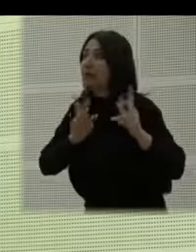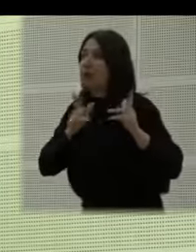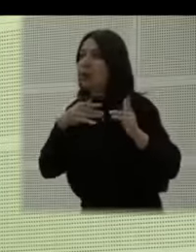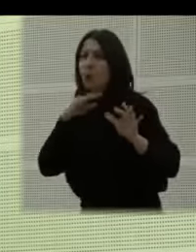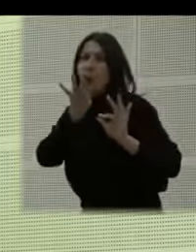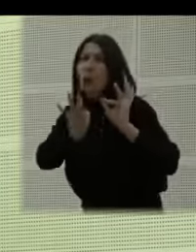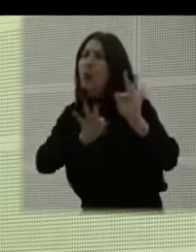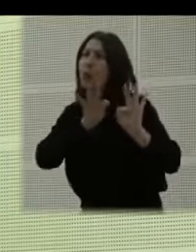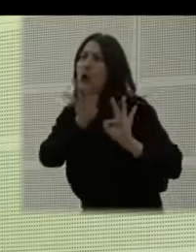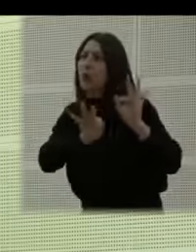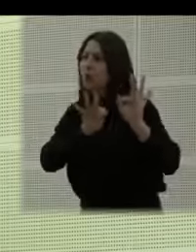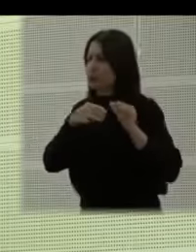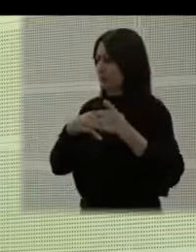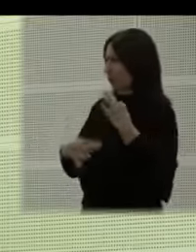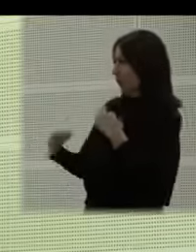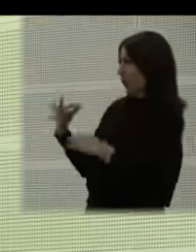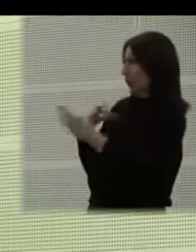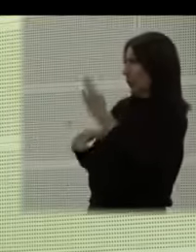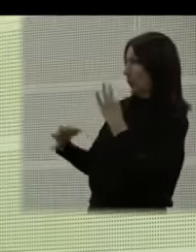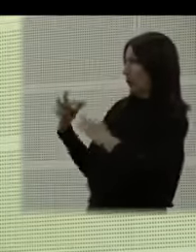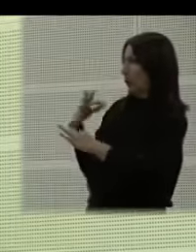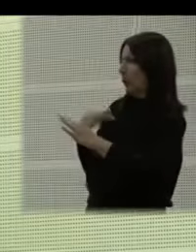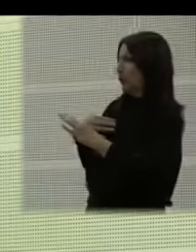caffè e comincia a dirmi.